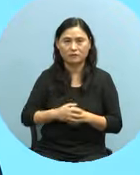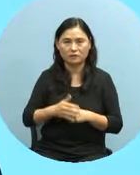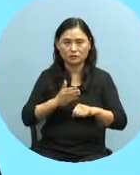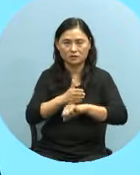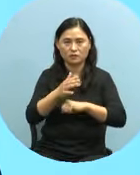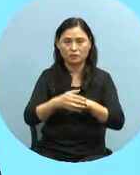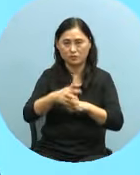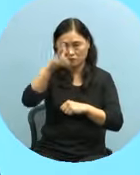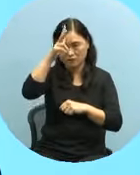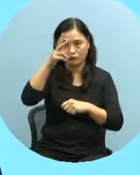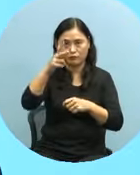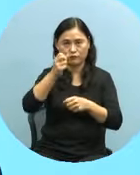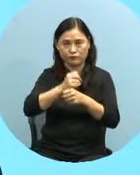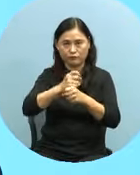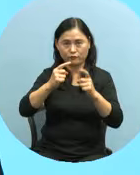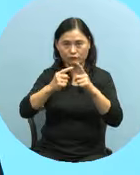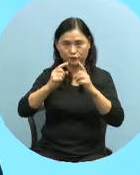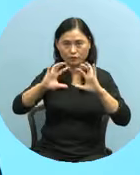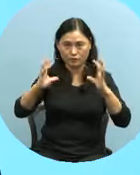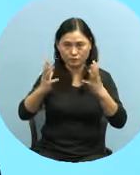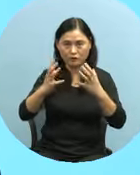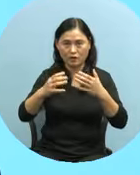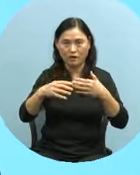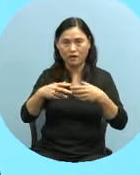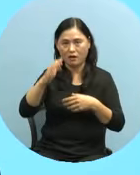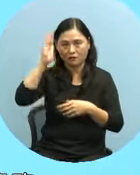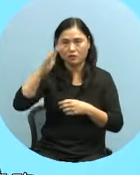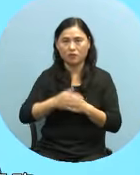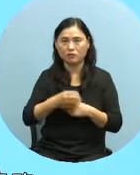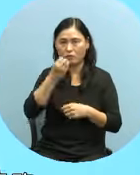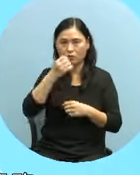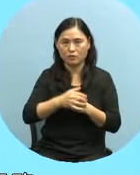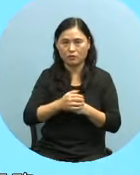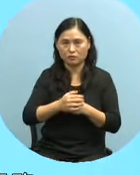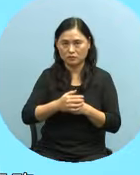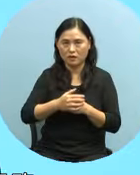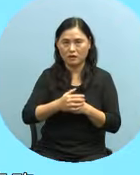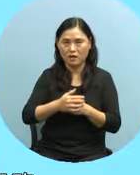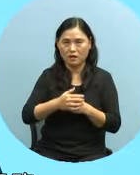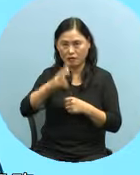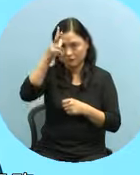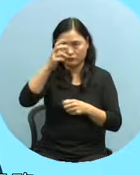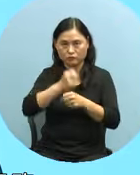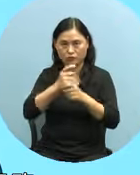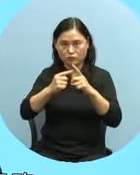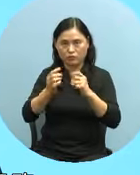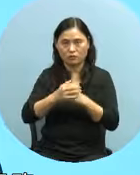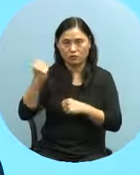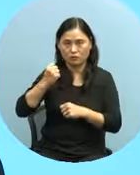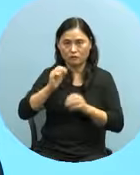到社會對公務員隊伍的期望。香港公務員一直竭誠為市民服